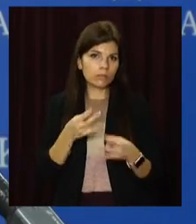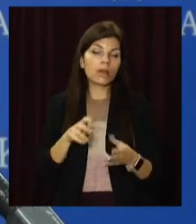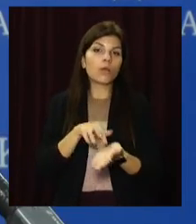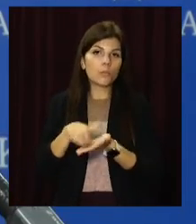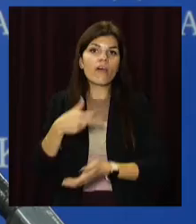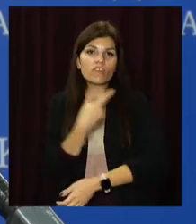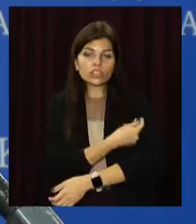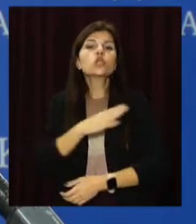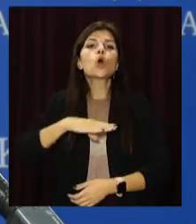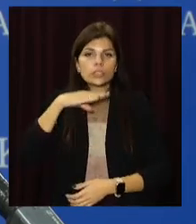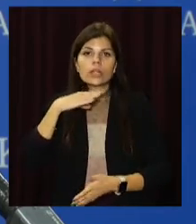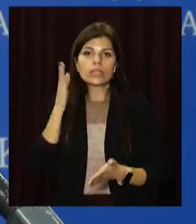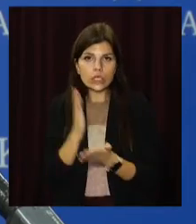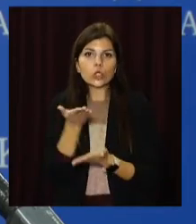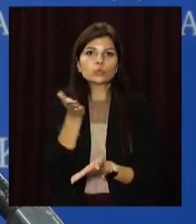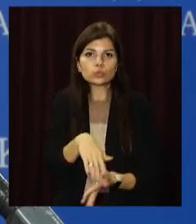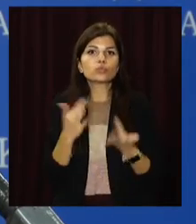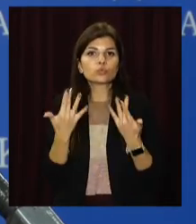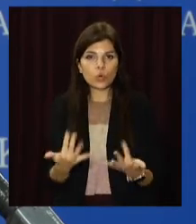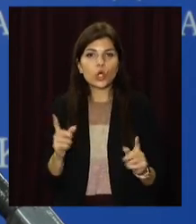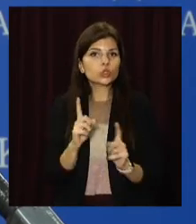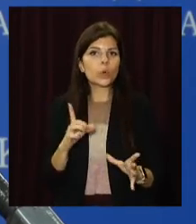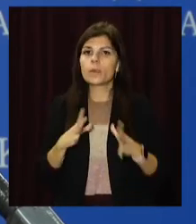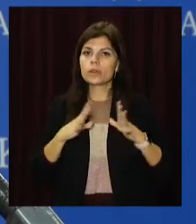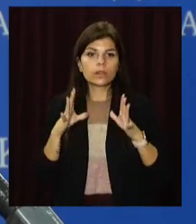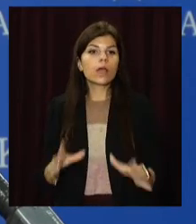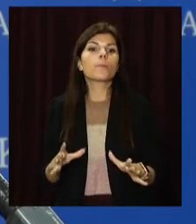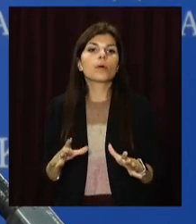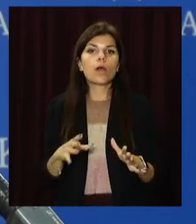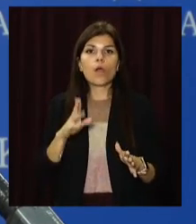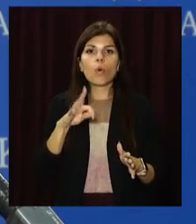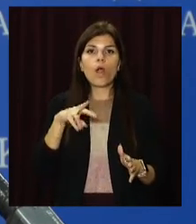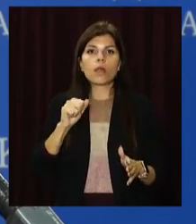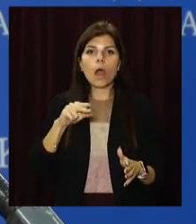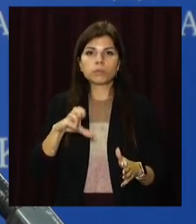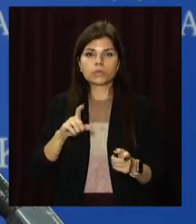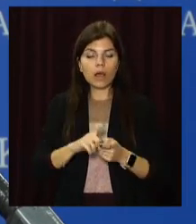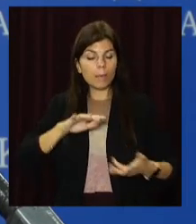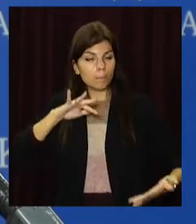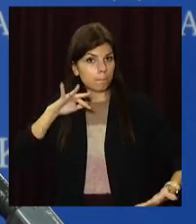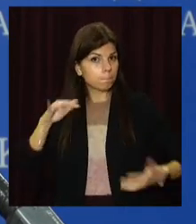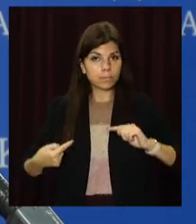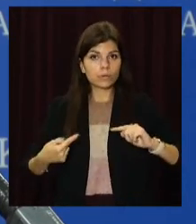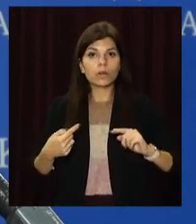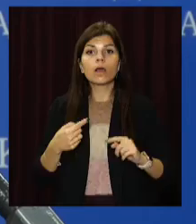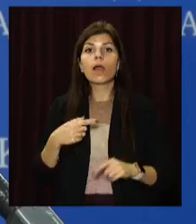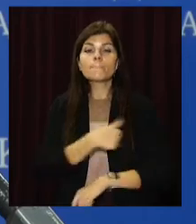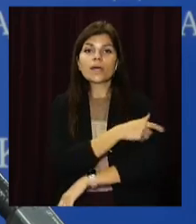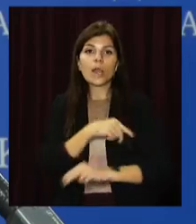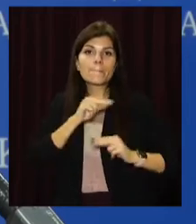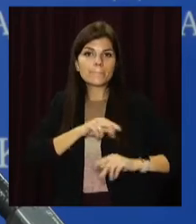Вакцин достатньо для того, щоб не було колапсу медичної системи. Медичні